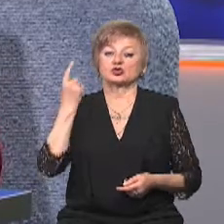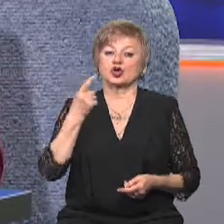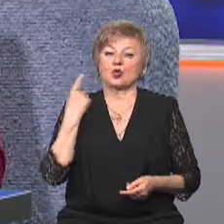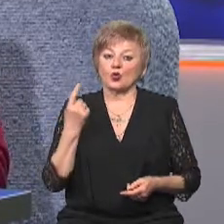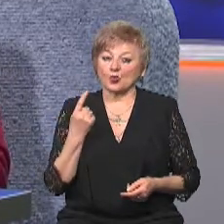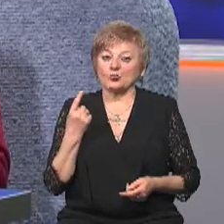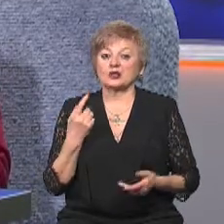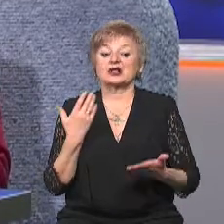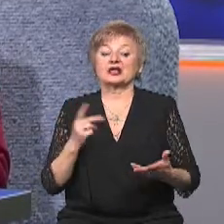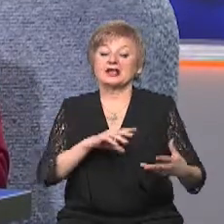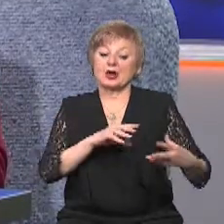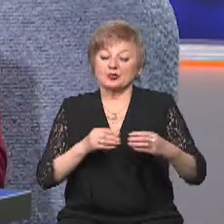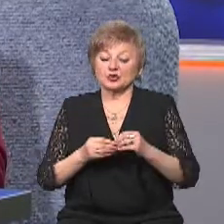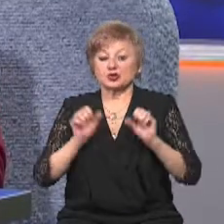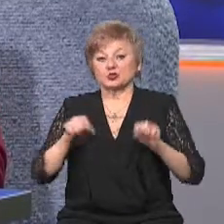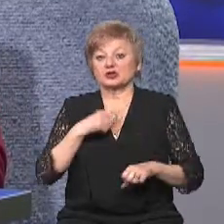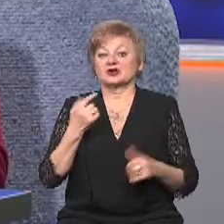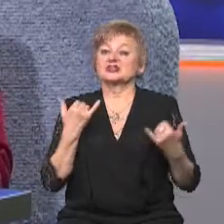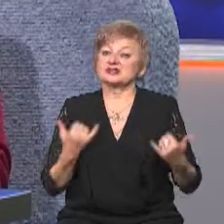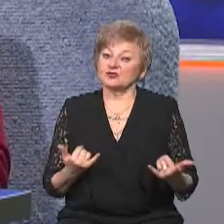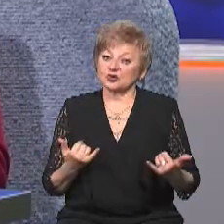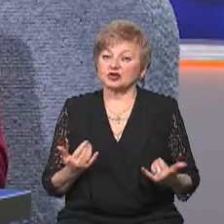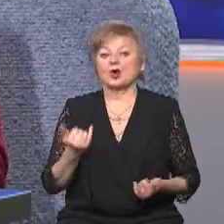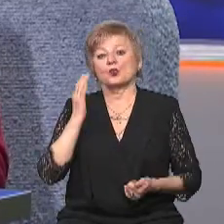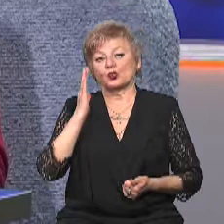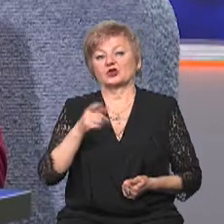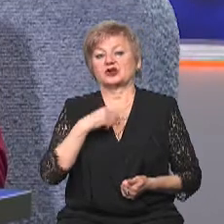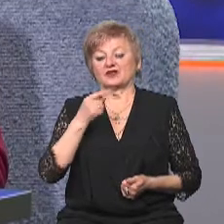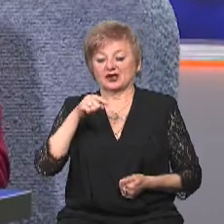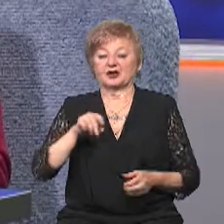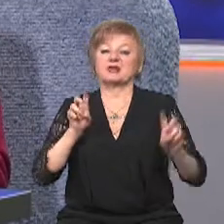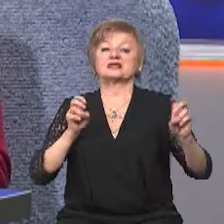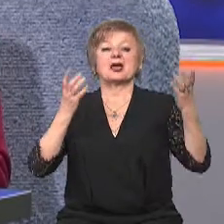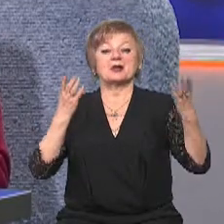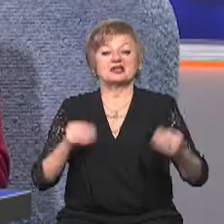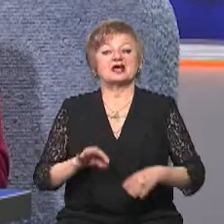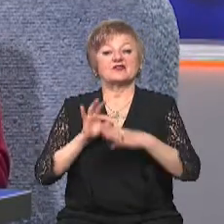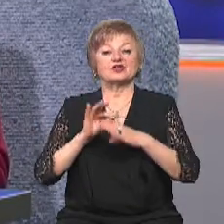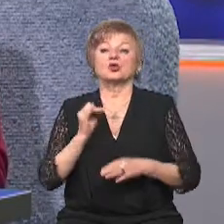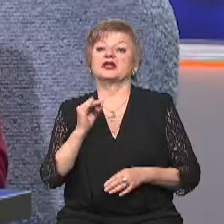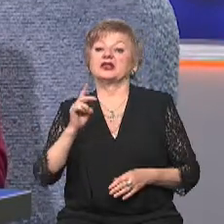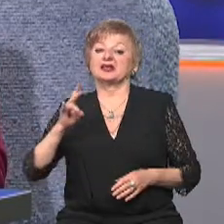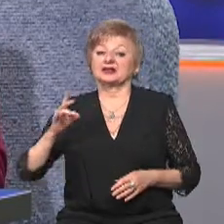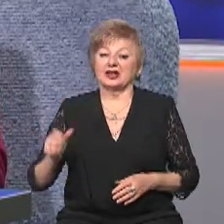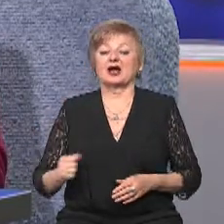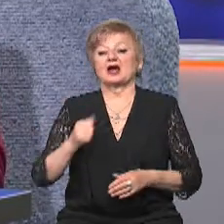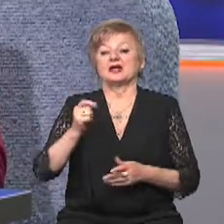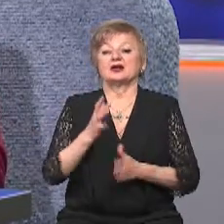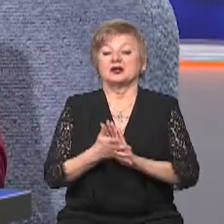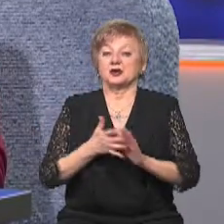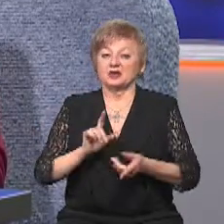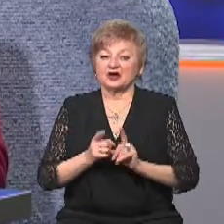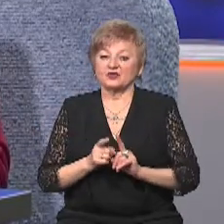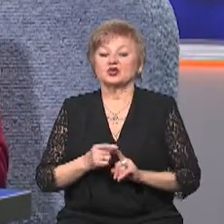про які підсумки можна казати сьогодні, про це будемо говорити у темі дня. У студії для вас працюють Інна Халеп. Дякуємо за